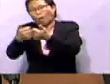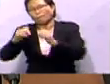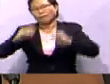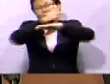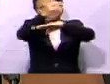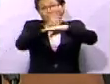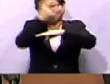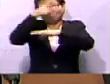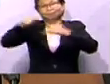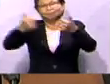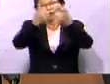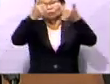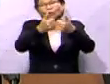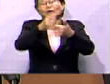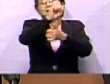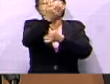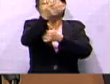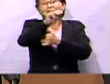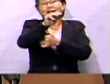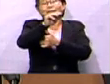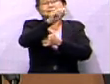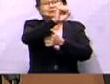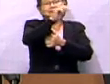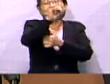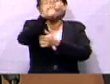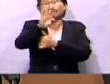kebangsaan bagi sukan skateboard dan mendaki.